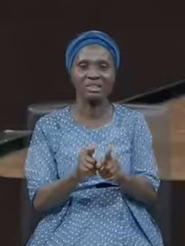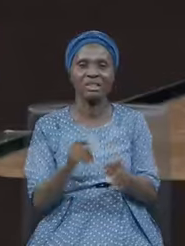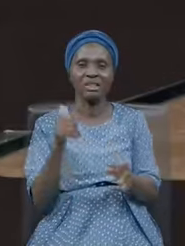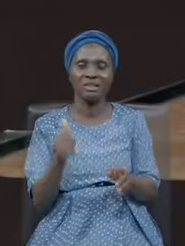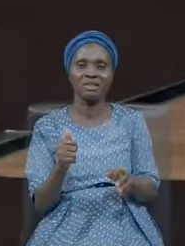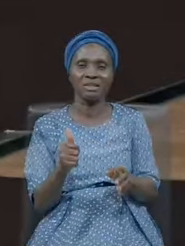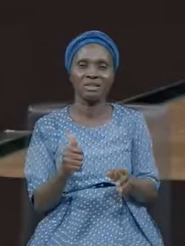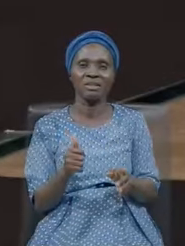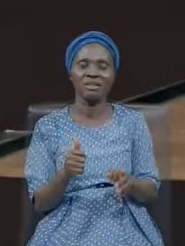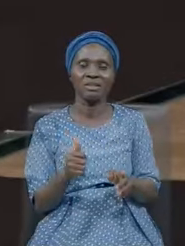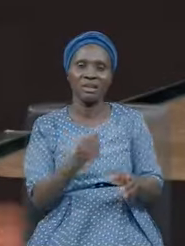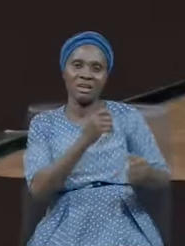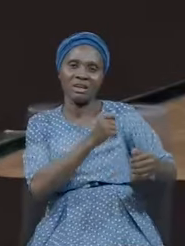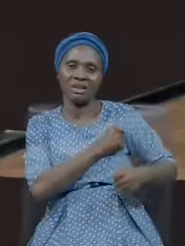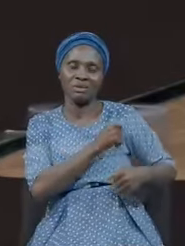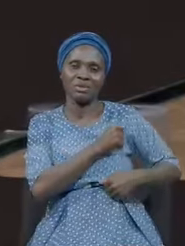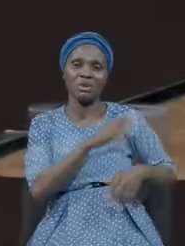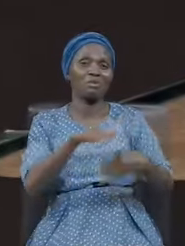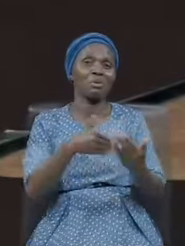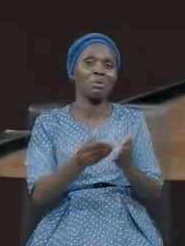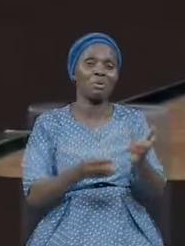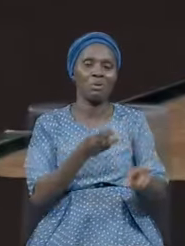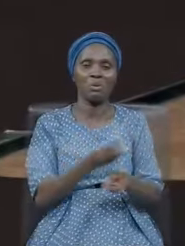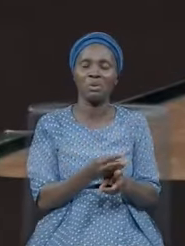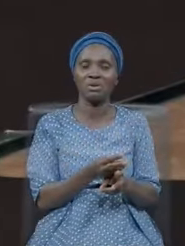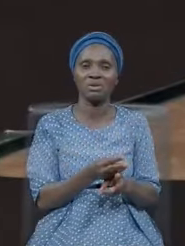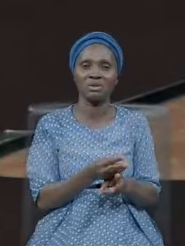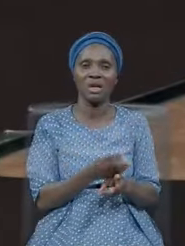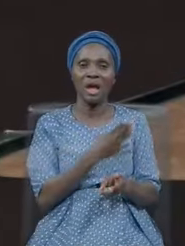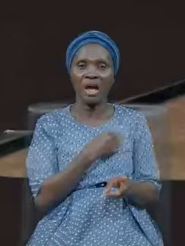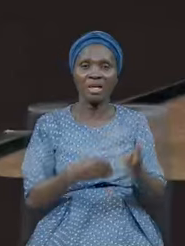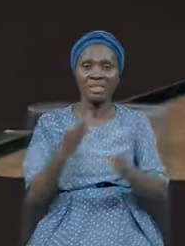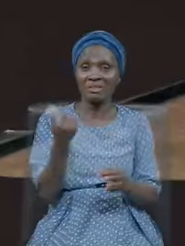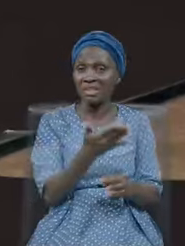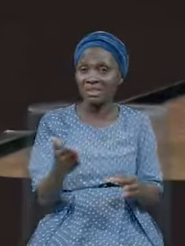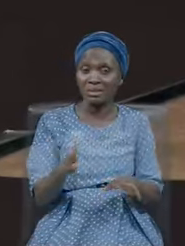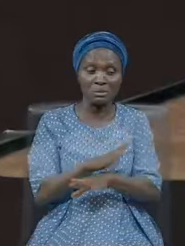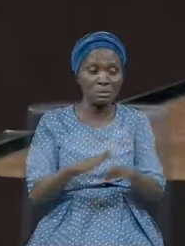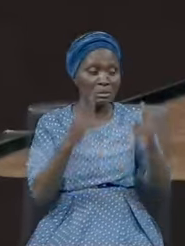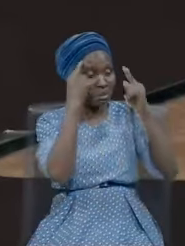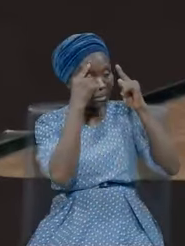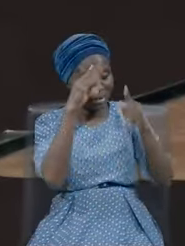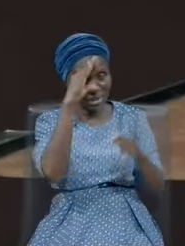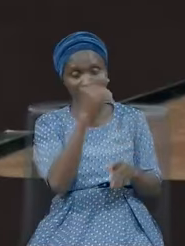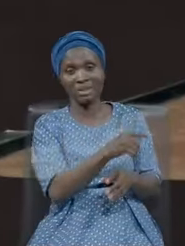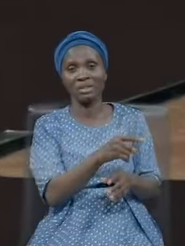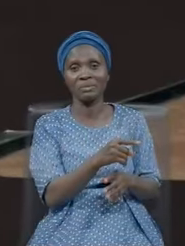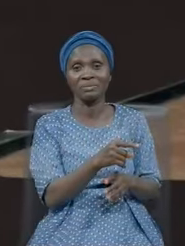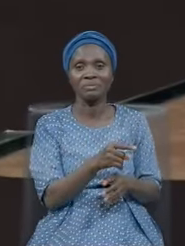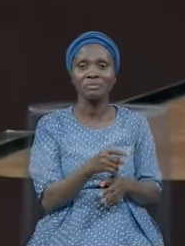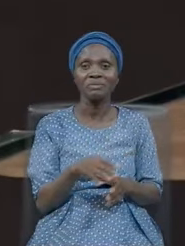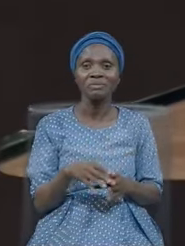un un capitaine militant du monde entier ce qui ne le ce qui ne le concerne